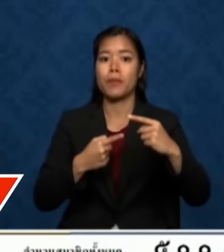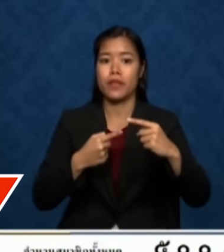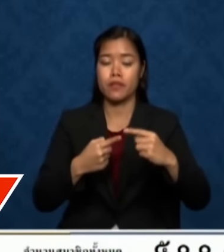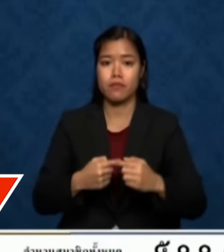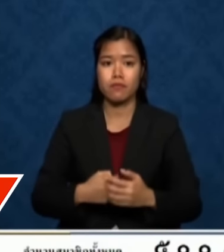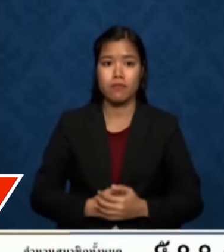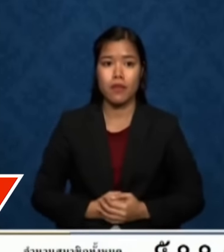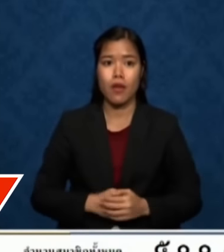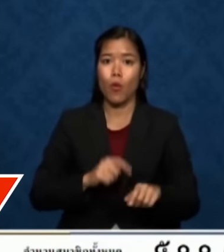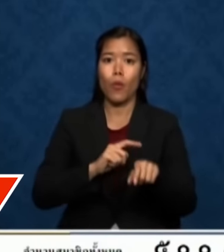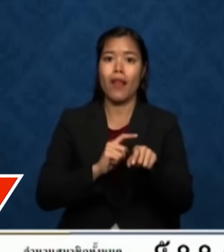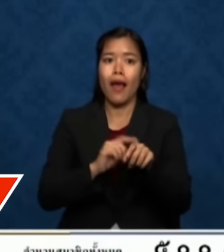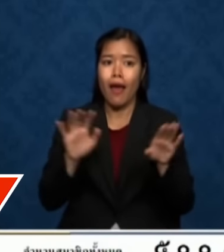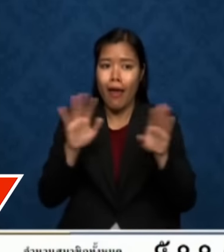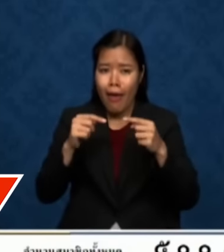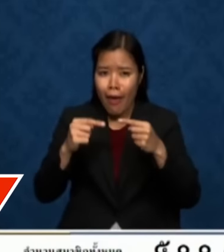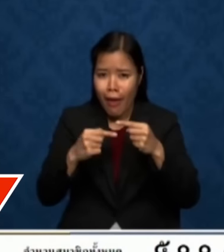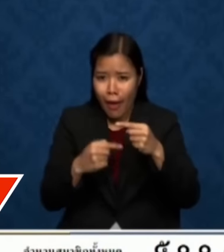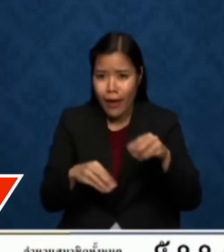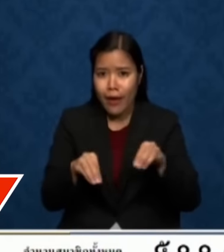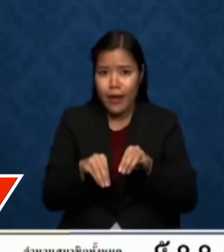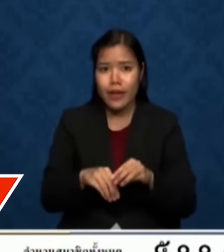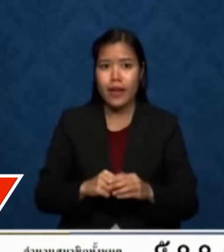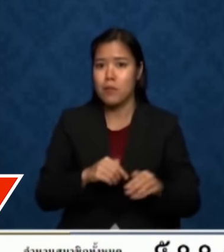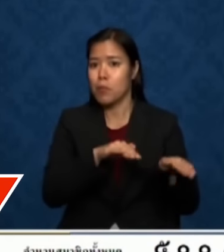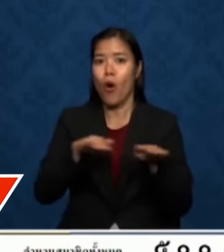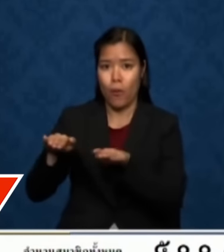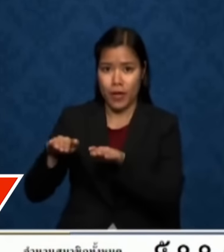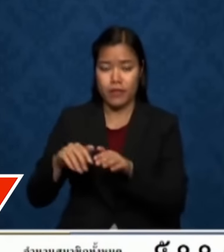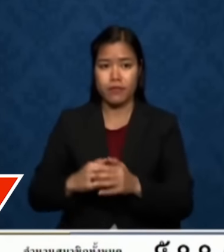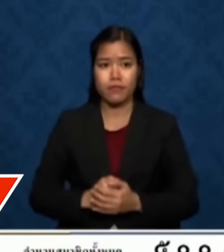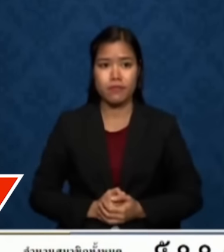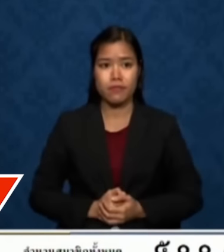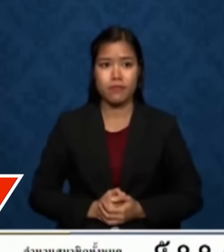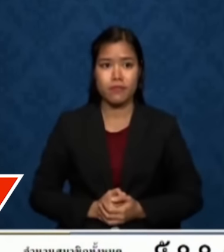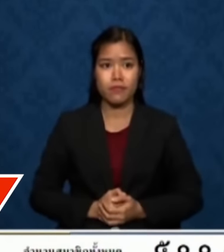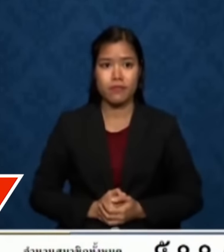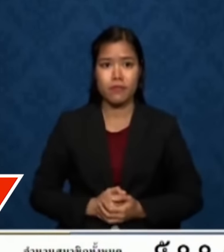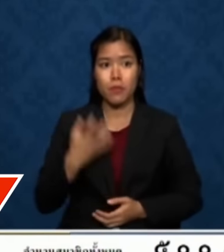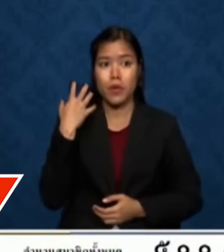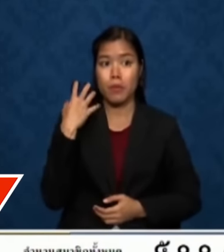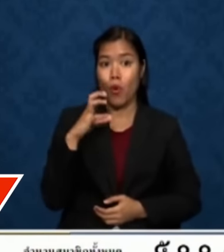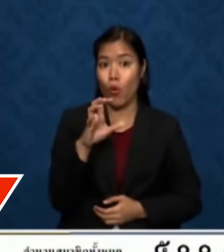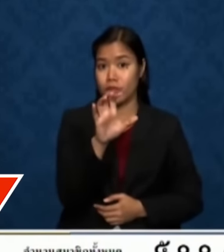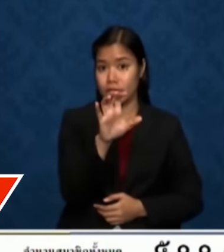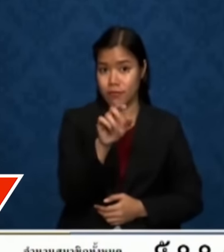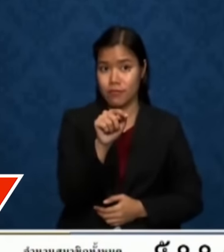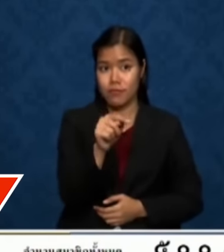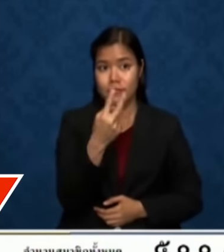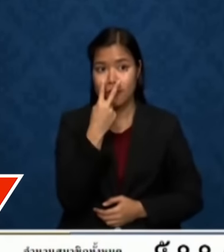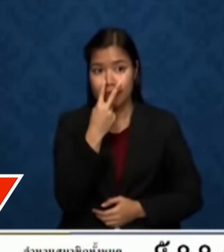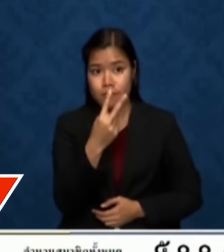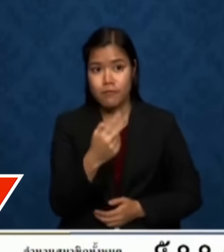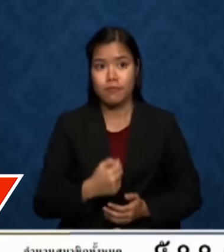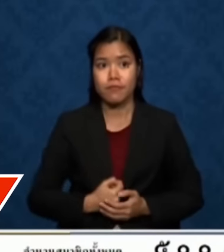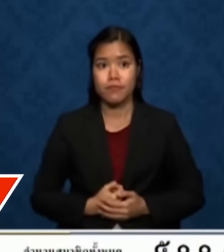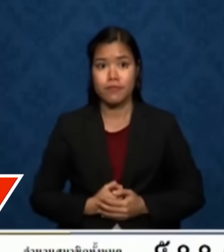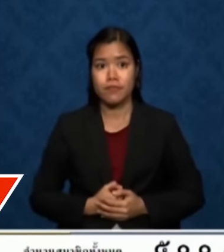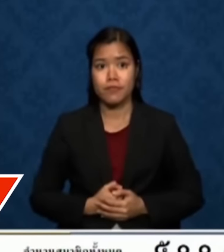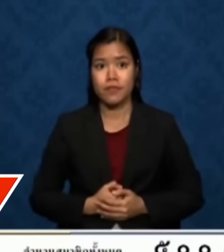และนี่ค่ะท่านประธานคะเป็นการมาคอมเมนต์ในโพสต์โพสต์หนึ่งค่ะซึ่งการคอมเมนต์ทิศทางก็เ